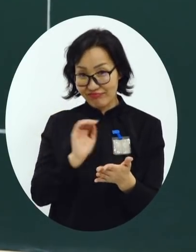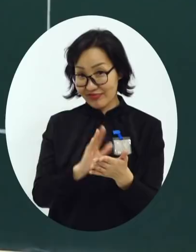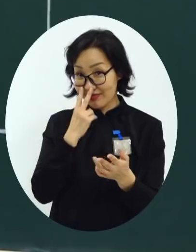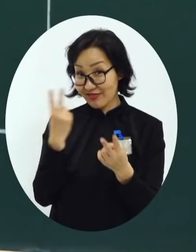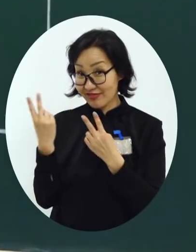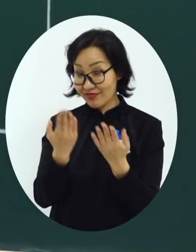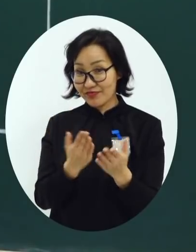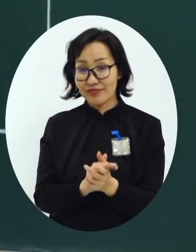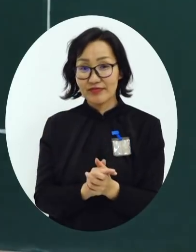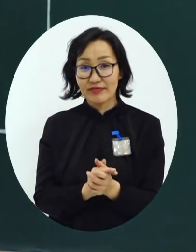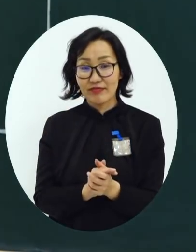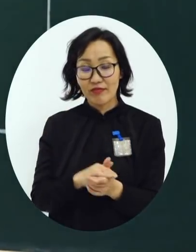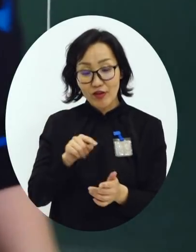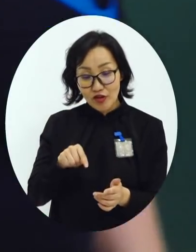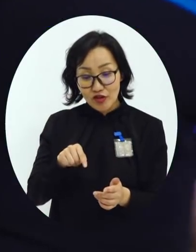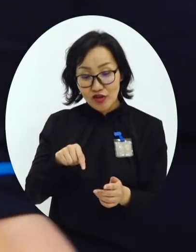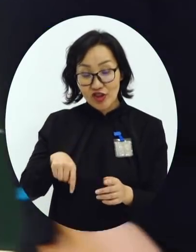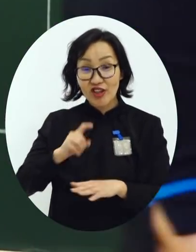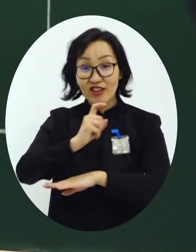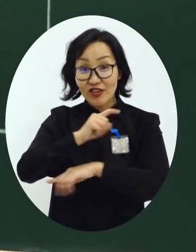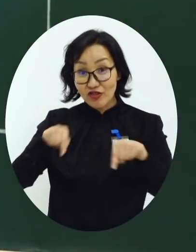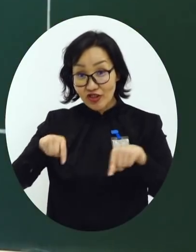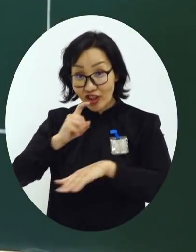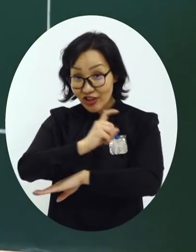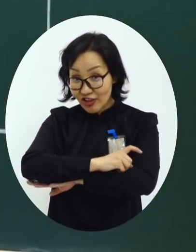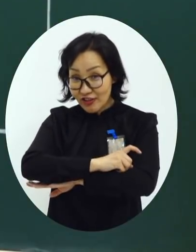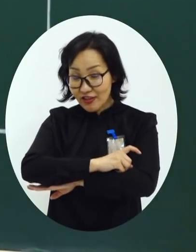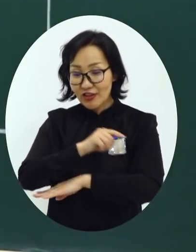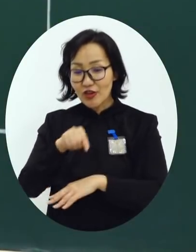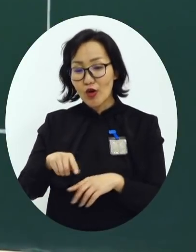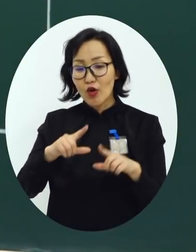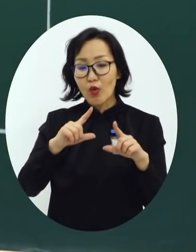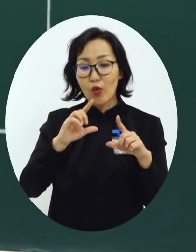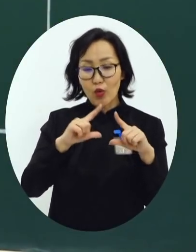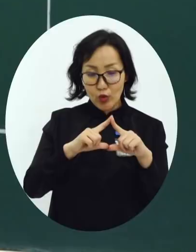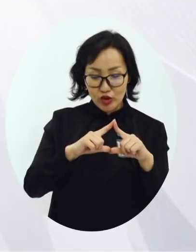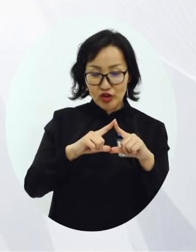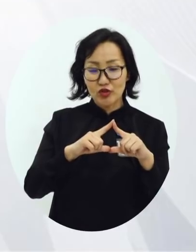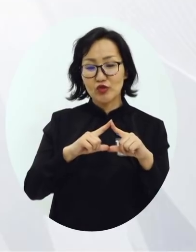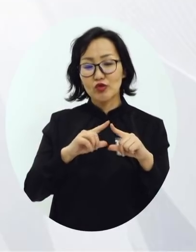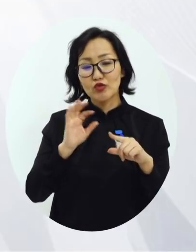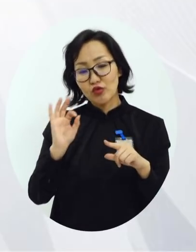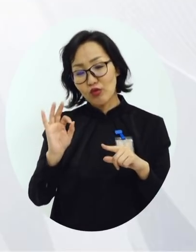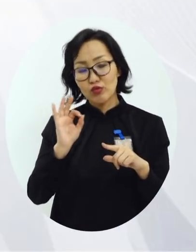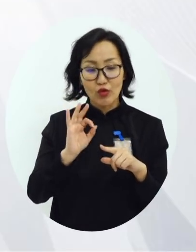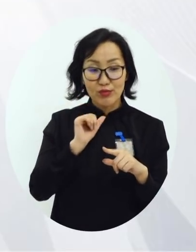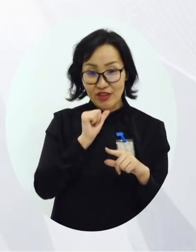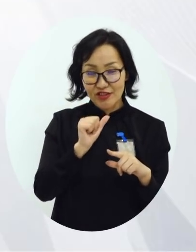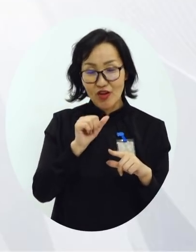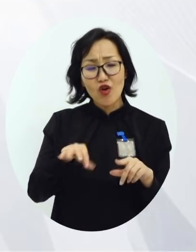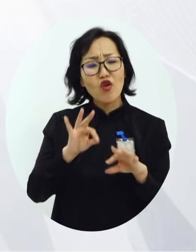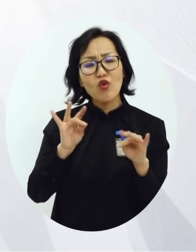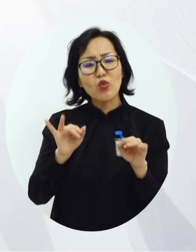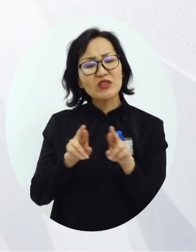дээ. За, тэгвэл өнөөдрийнхөө хичээлээр гурвалж зөв, зөв биш гэж ангилдаг юм. Өөр юу гэж ангилдаг болохыг